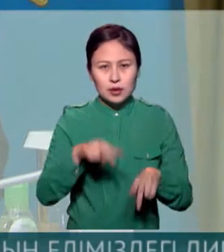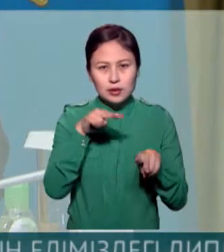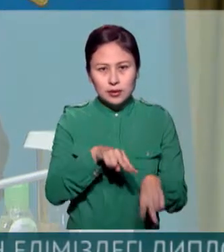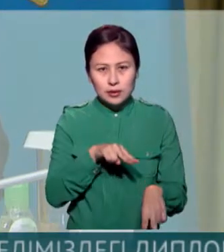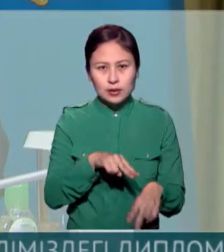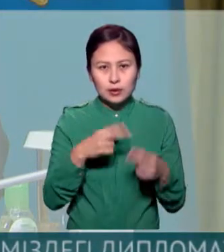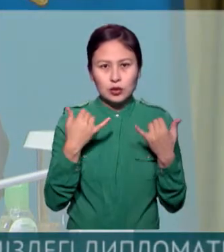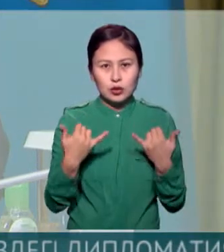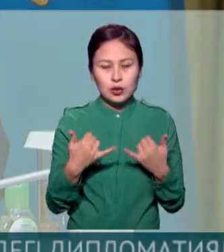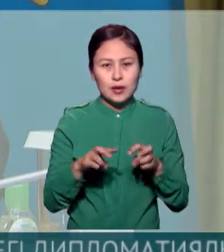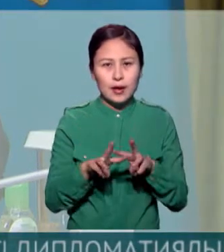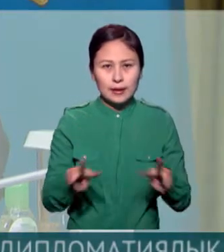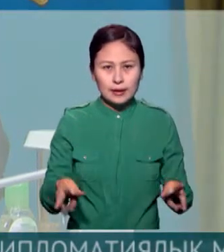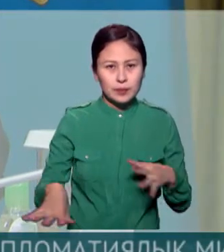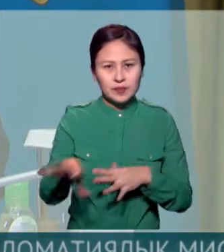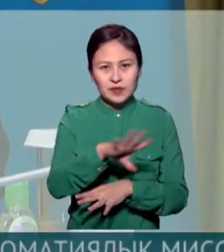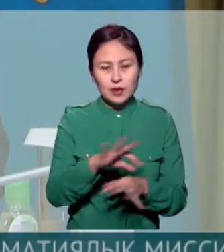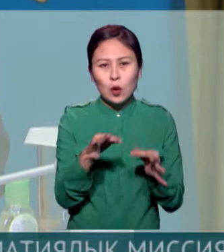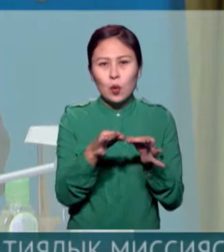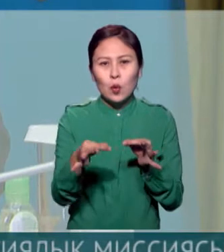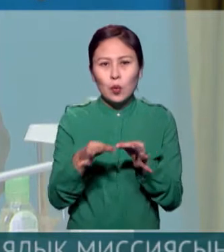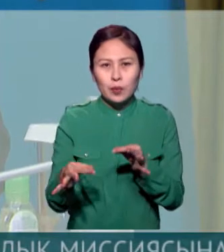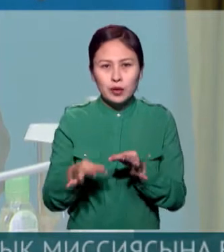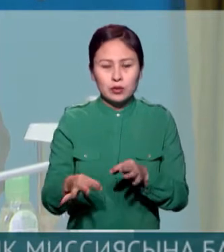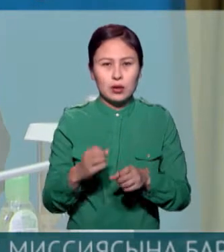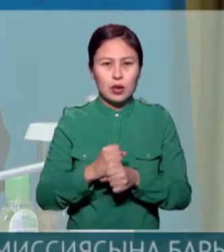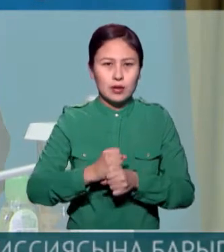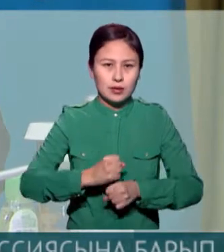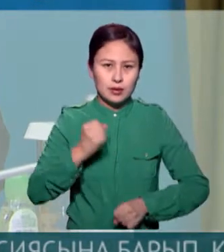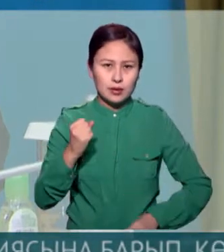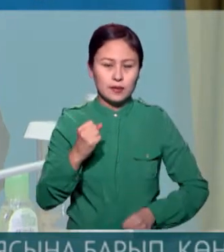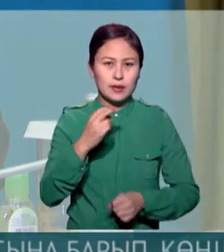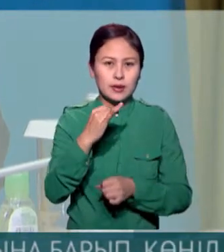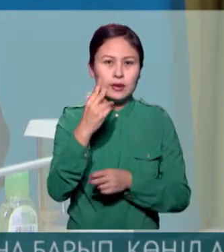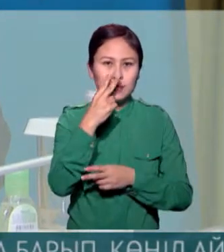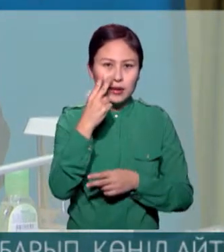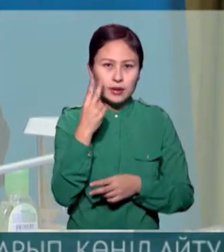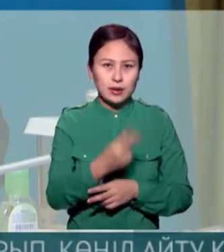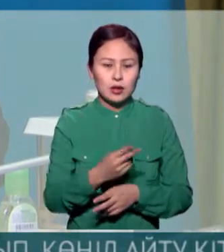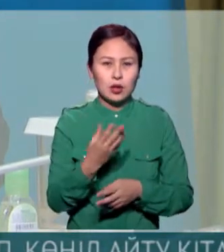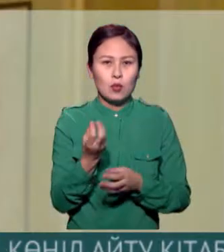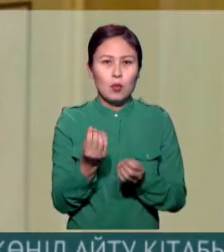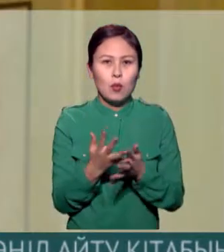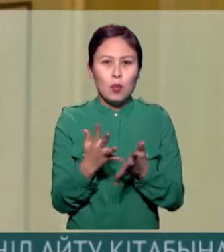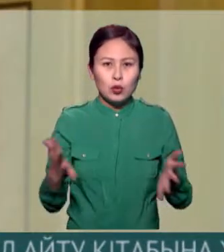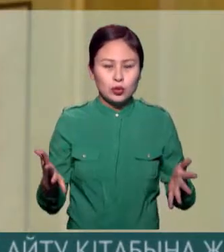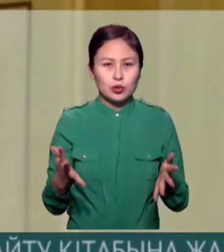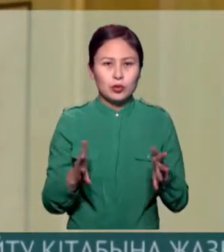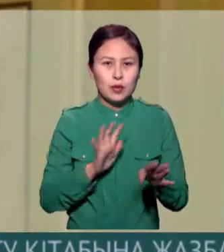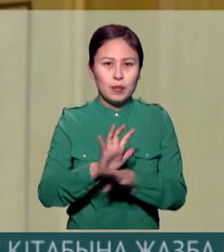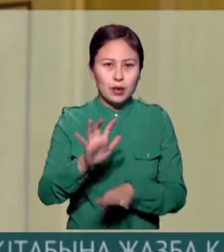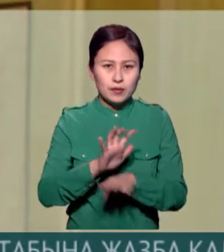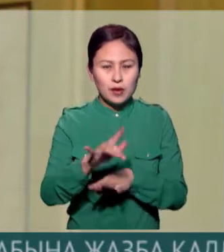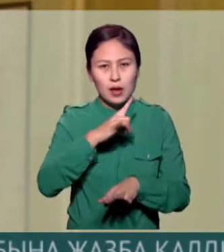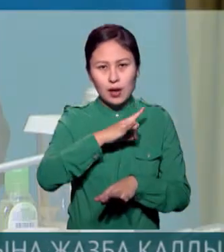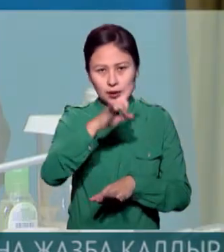здесь акимы областей и все должны контролировать и смотреть. То есть больше производить продовольствие Казахстана у нас